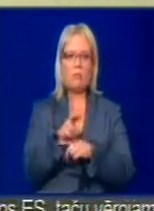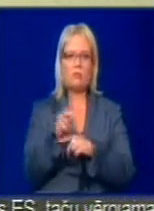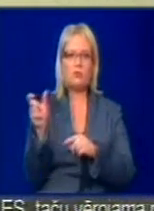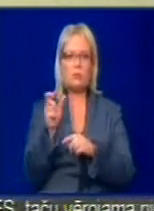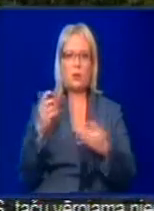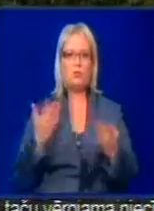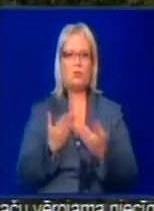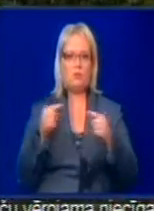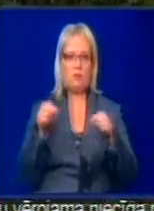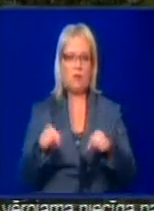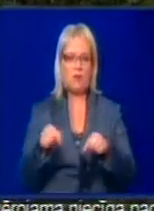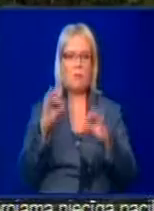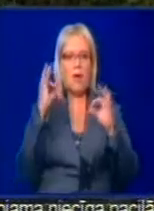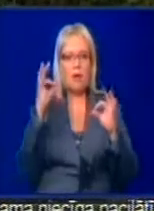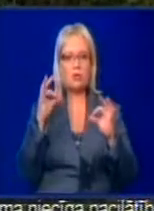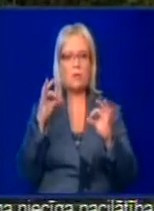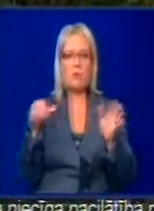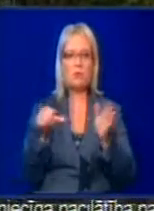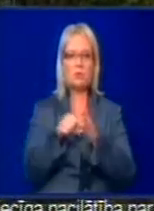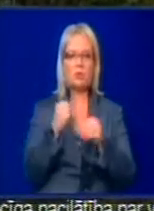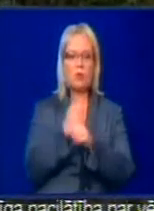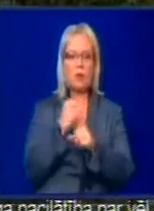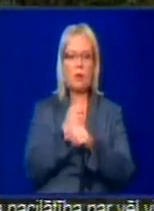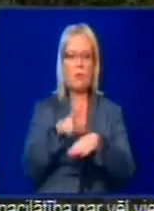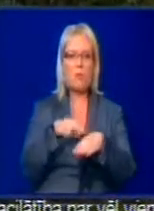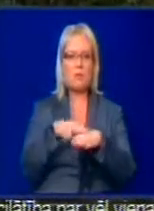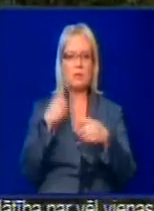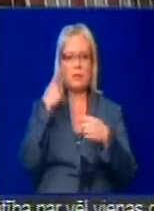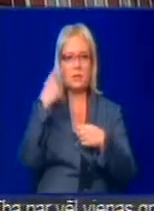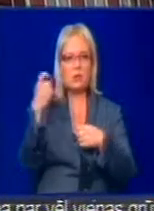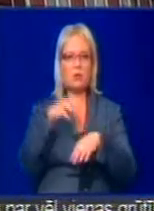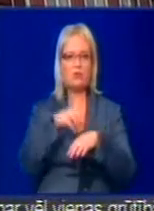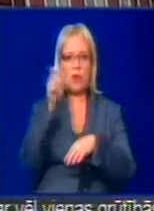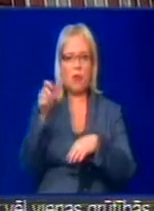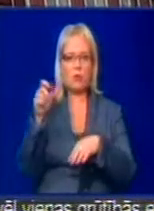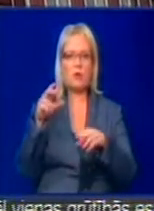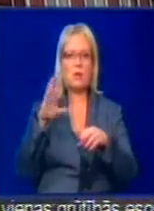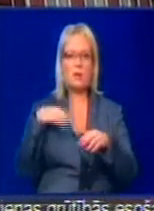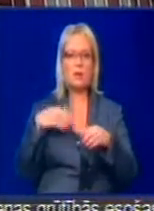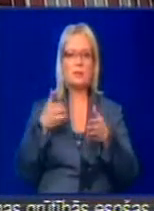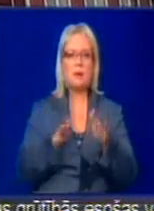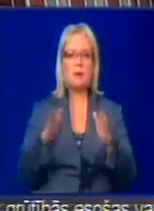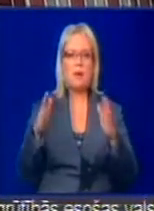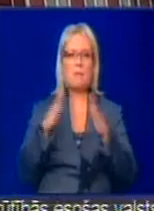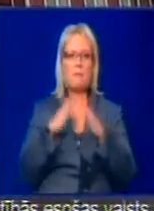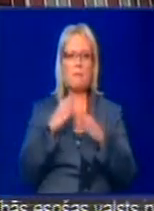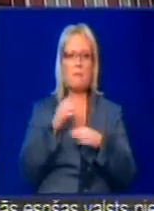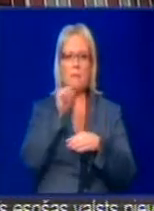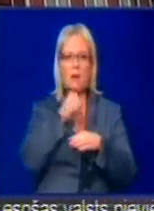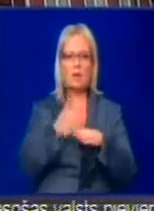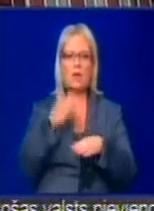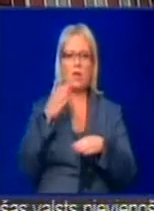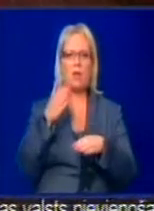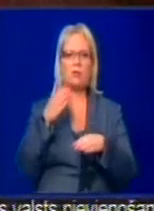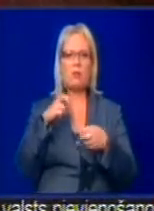un dzīvojas. Par aizdomām par noziedzīgu nodarījumu policijai ziņojuši mediķi, kurus pēc dzemdībām mājās sāsinājušos